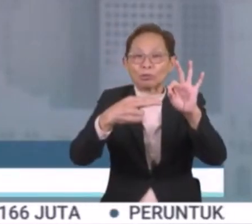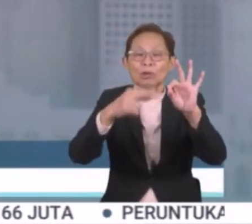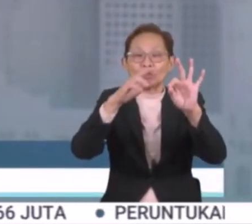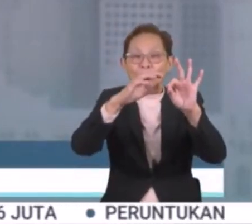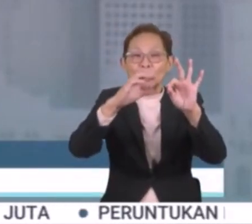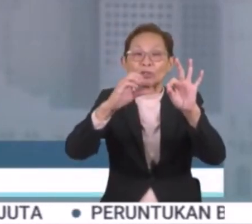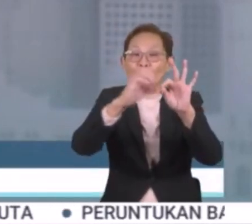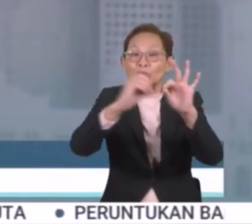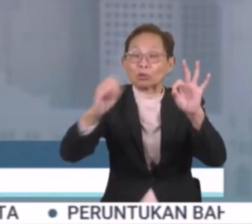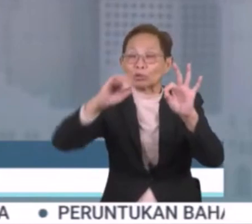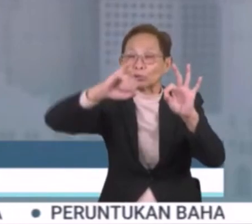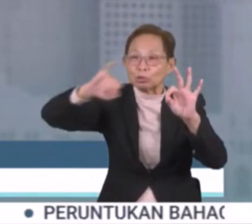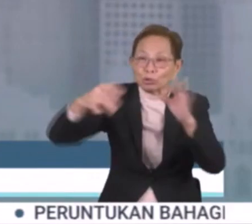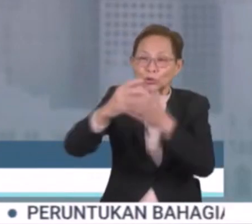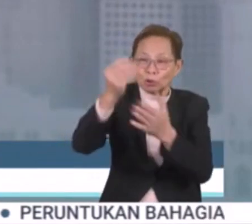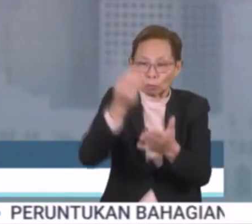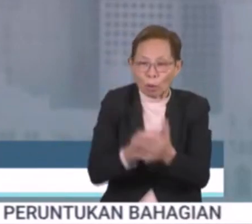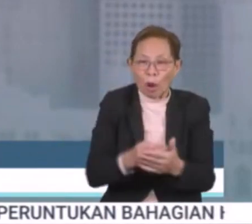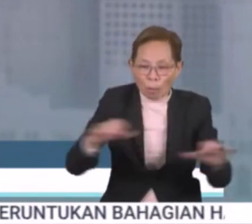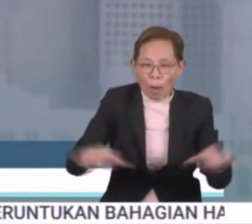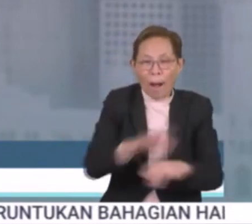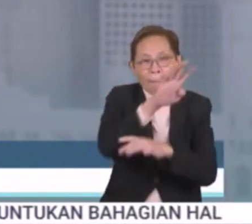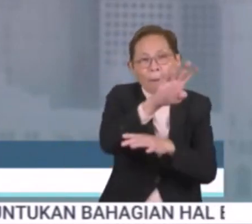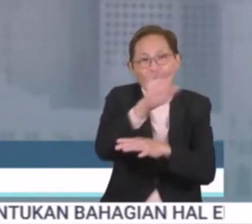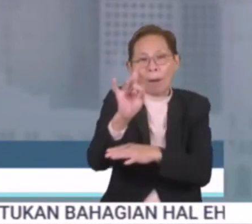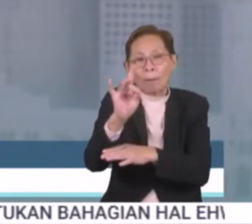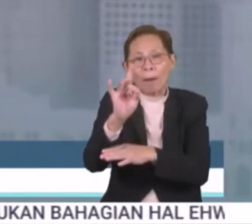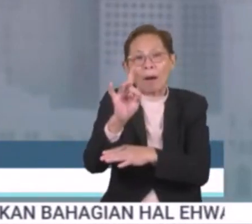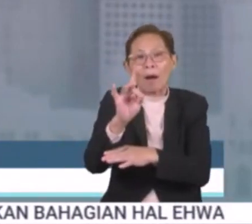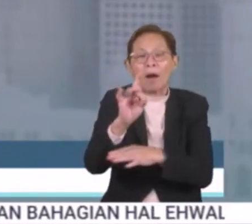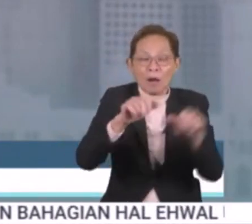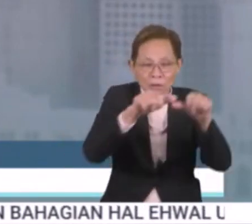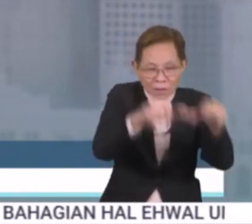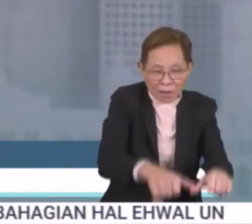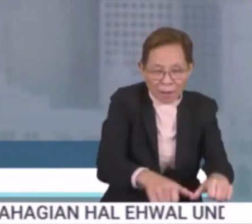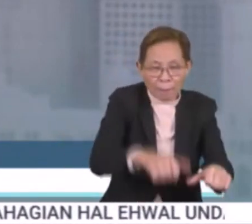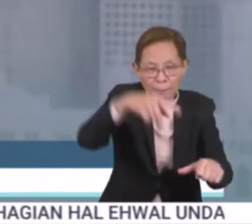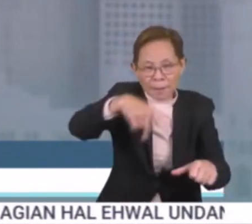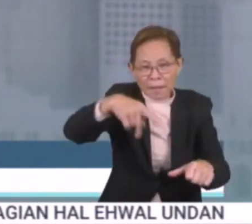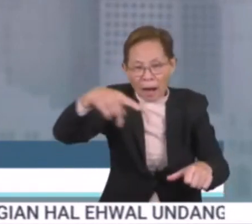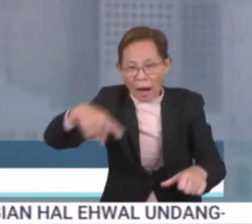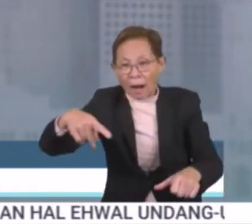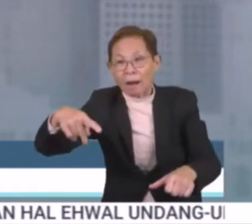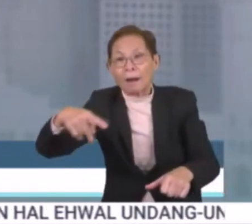diperuntukkan bagi melaksanakan 48 program residensi rakyat PRR.